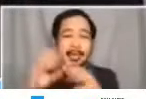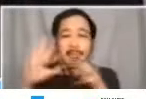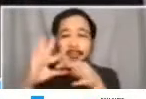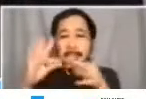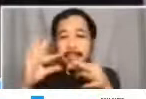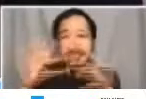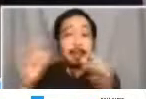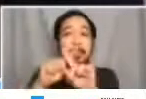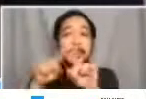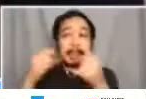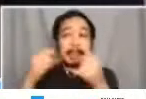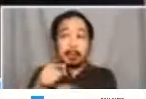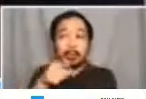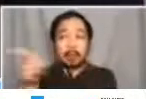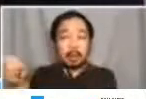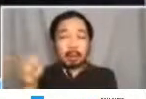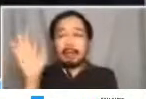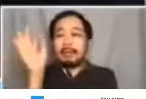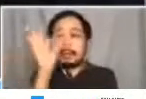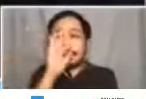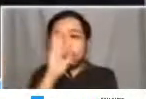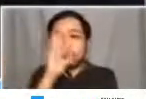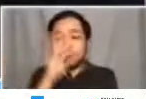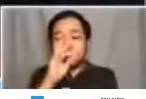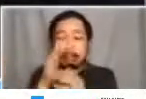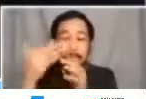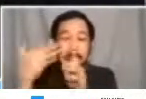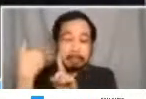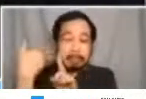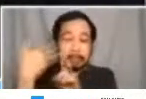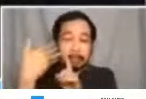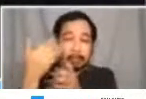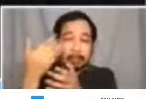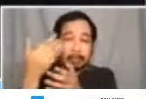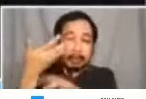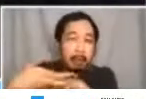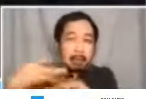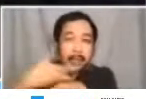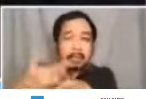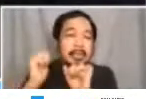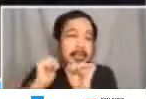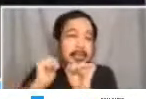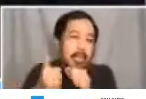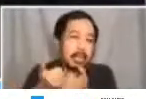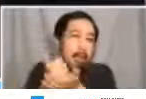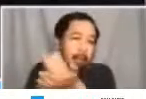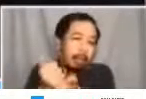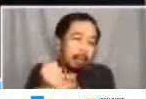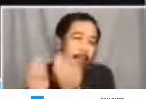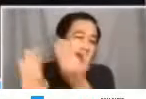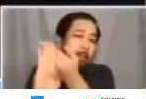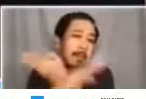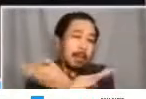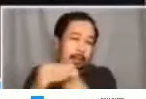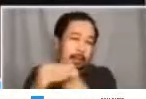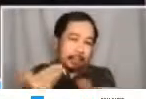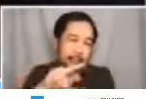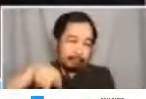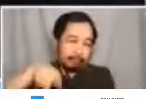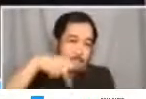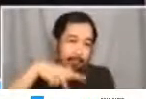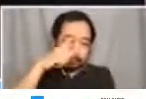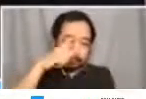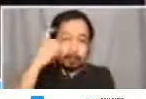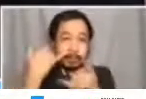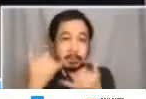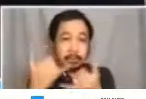Yes, magandang umaga, Sec Martin and Yusek Raki, at sa inyong mga listeners and viewers. So far po, ay naging maayos